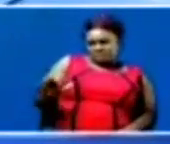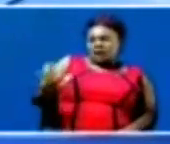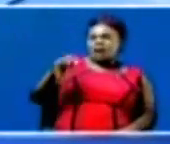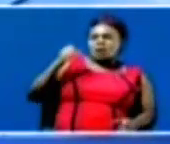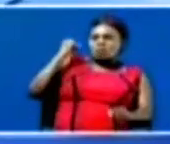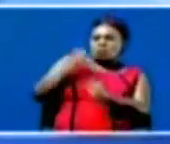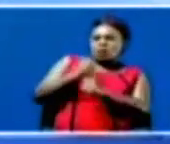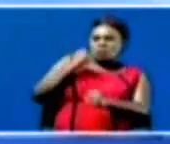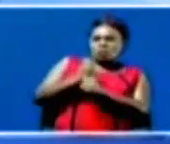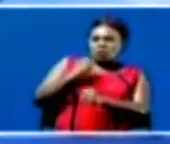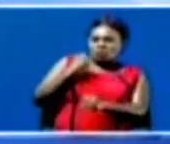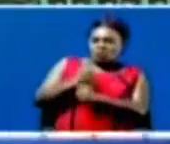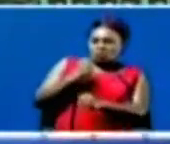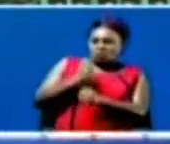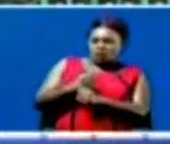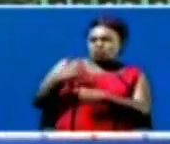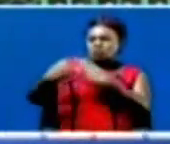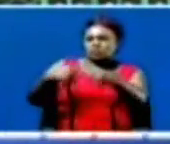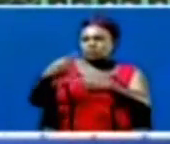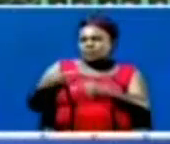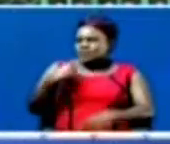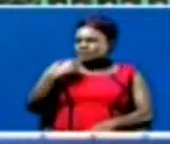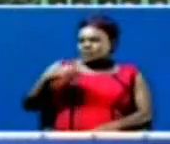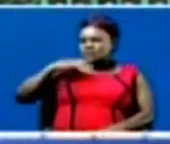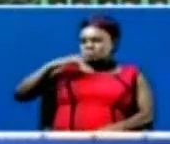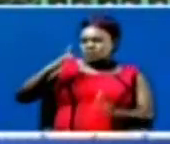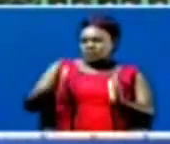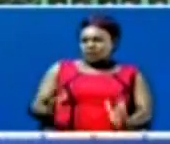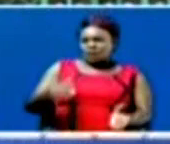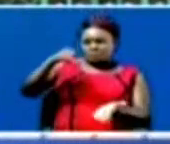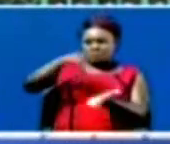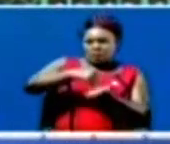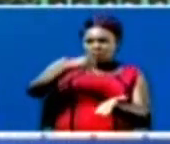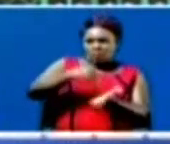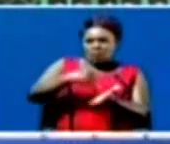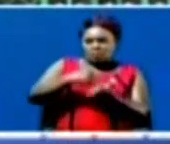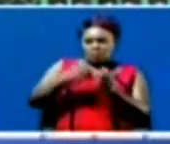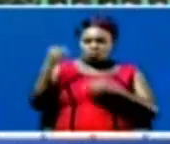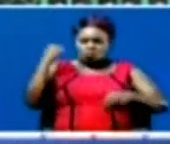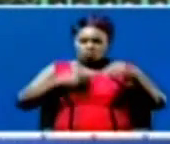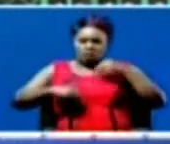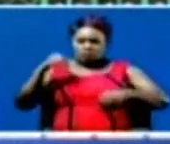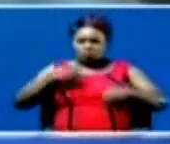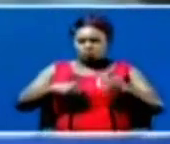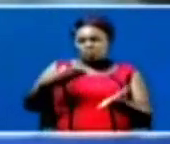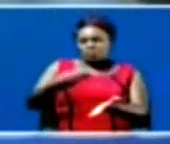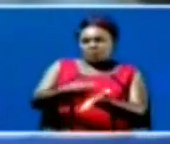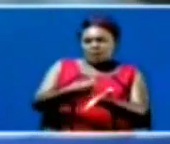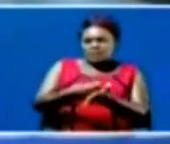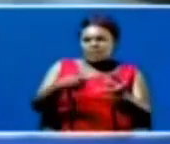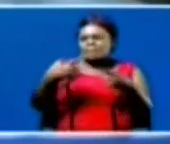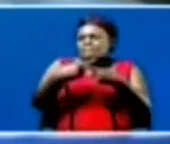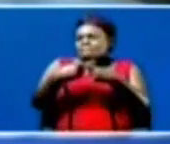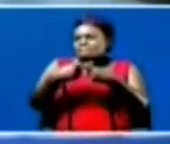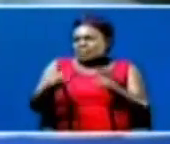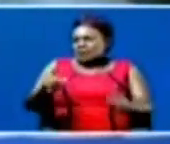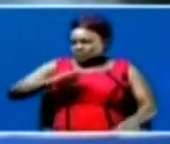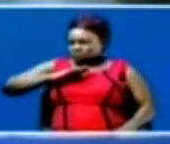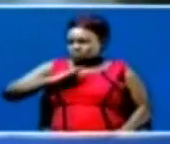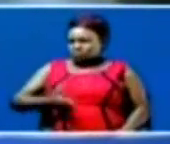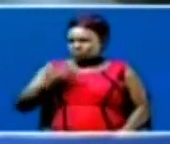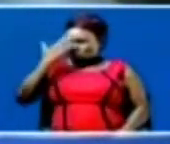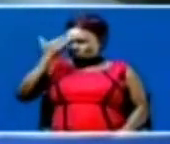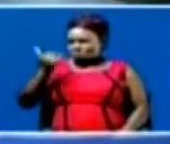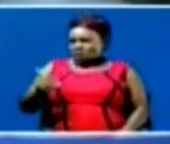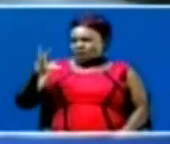atafanya kazi. Waheshimiwa wote wamemuunga mkono. Wanadai spika huyu amehusika katika ubathirifu wa pesa za umma, lakini cha kutia hasira ni hatua ya